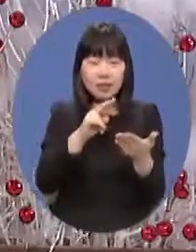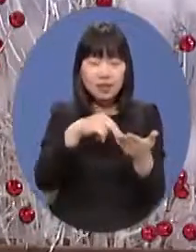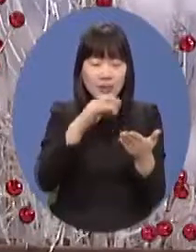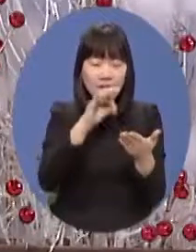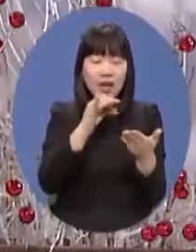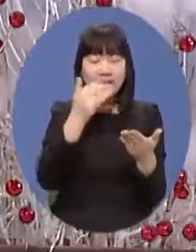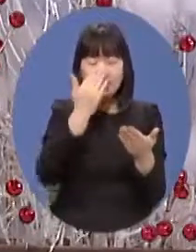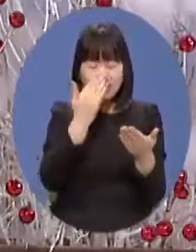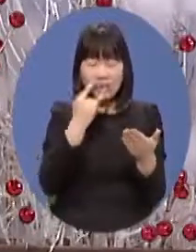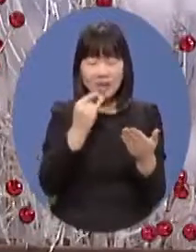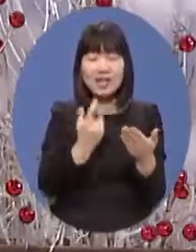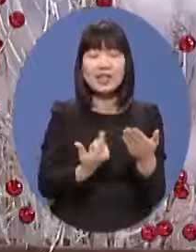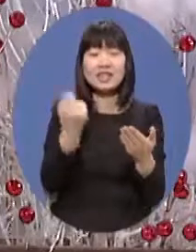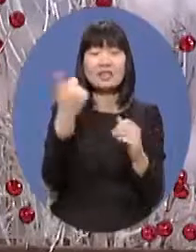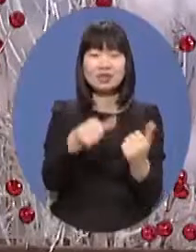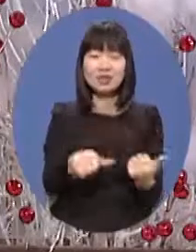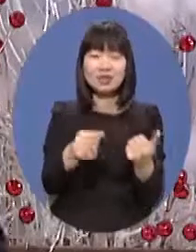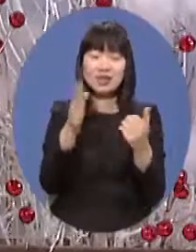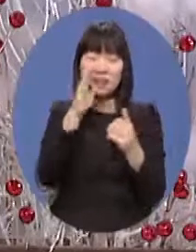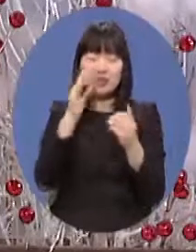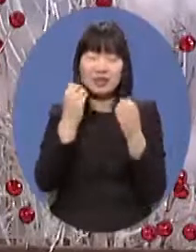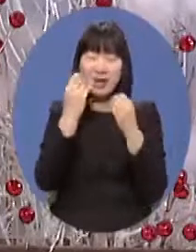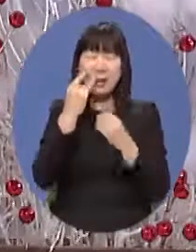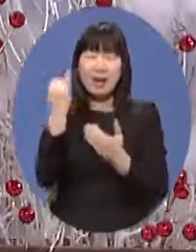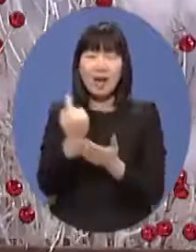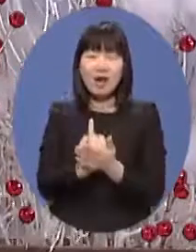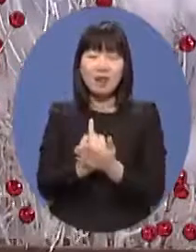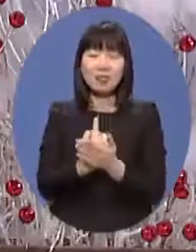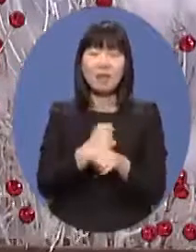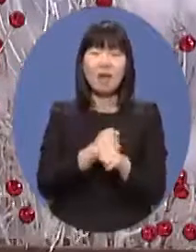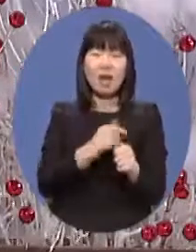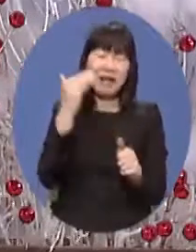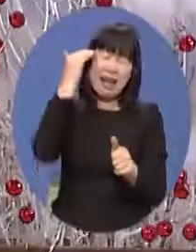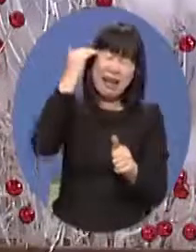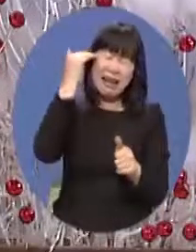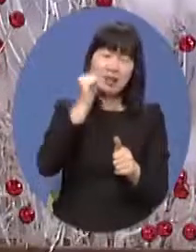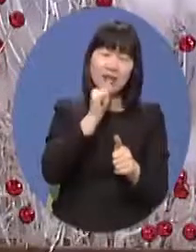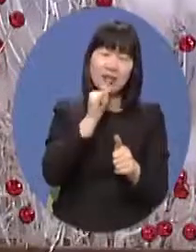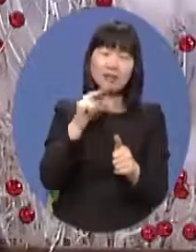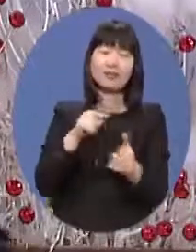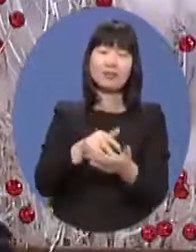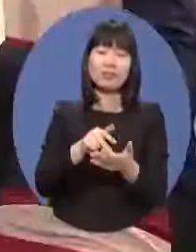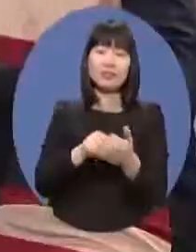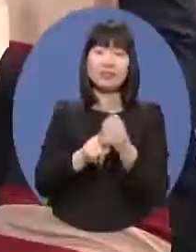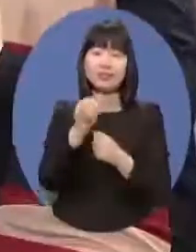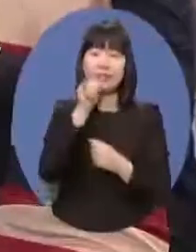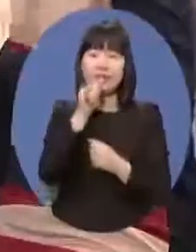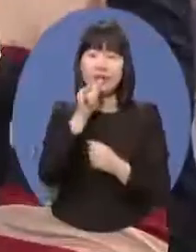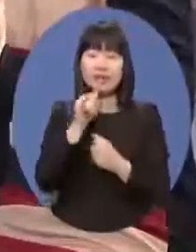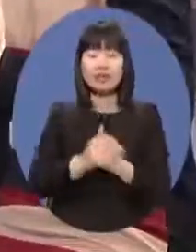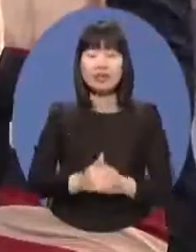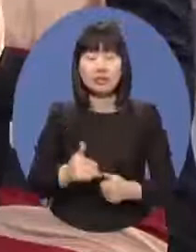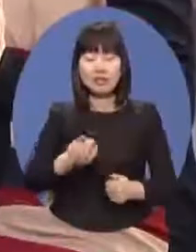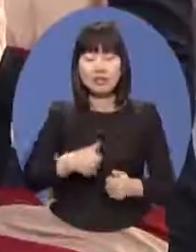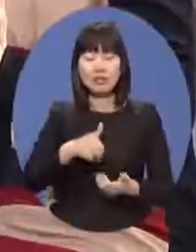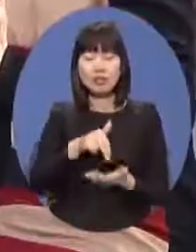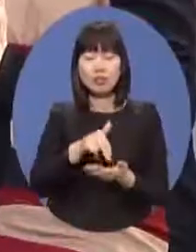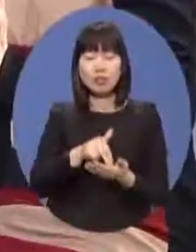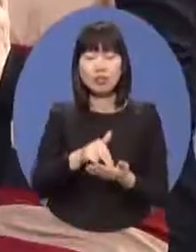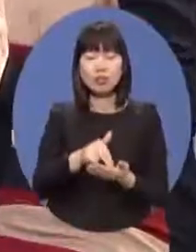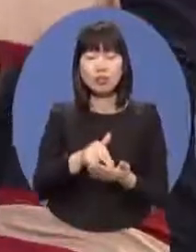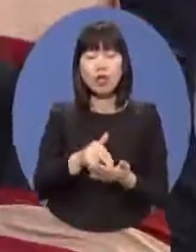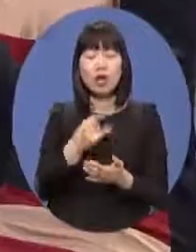죽고 네, 그렇죠. 나쁜 그 새엄마가 들어와서 막 괴롭히잖아요. 네. 그게 바로 이제 그런 의미입니다. 아이들이 이게 이해가 안 되는 겁니다.